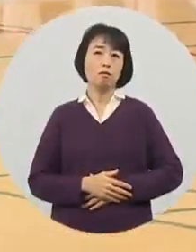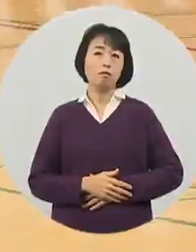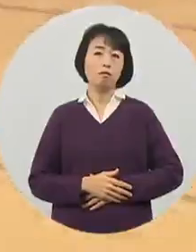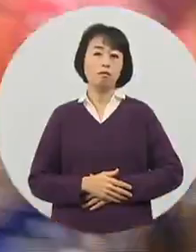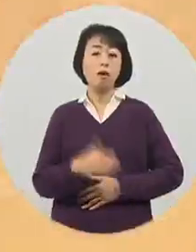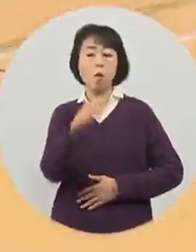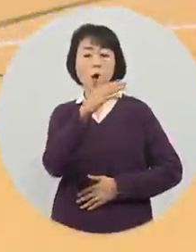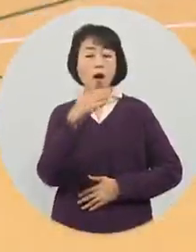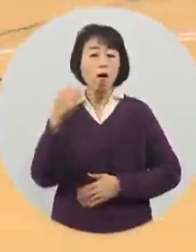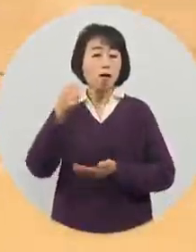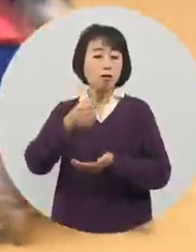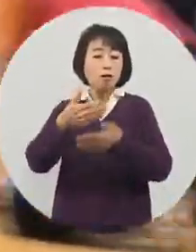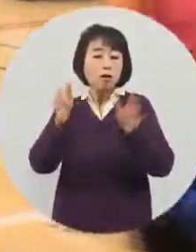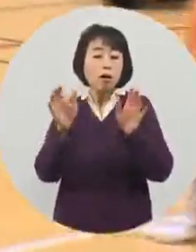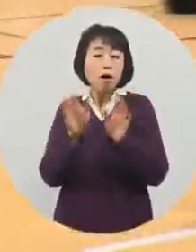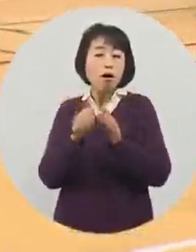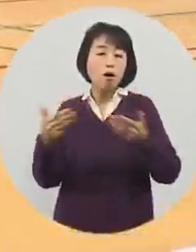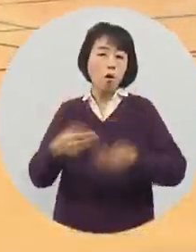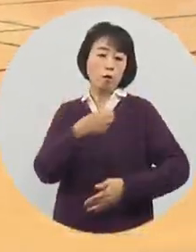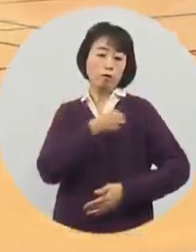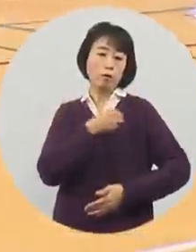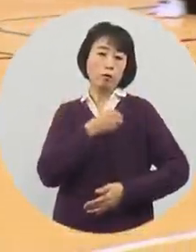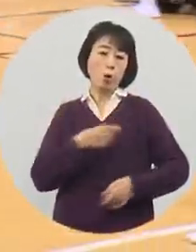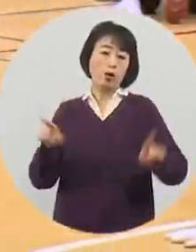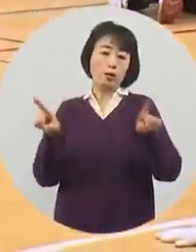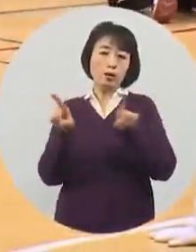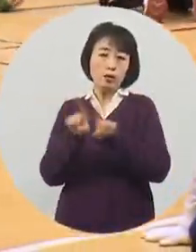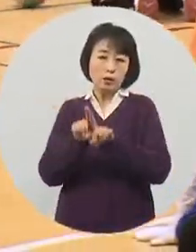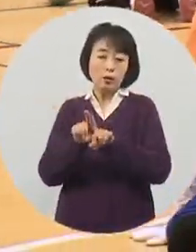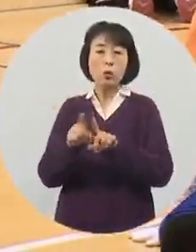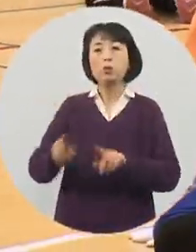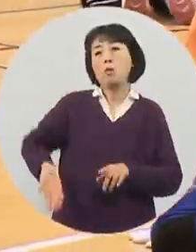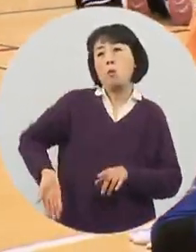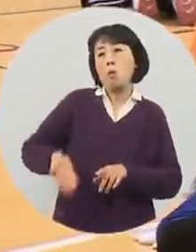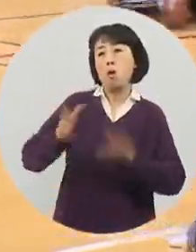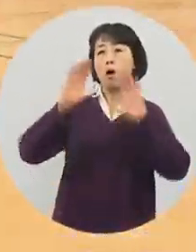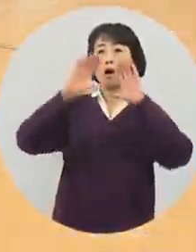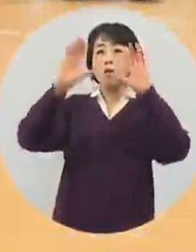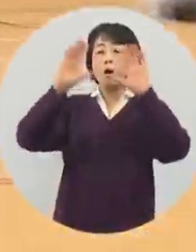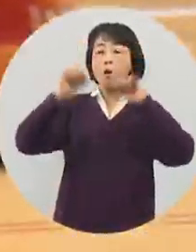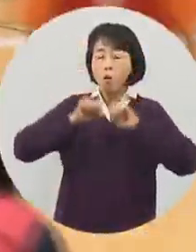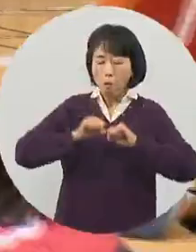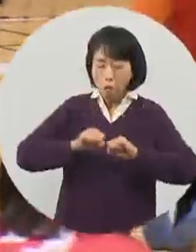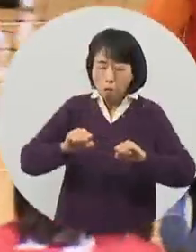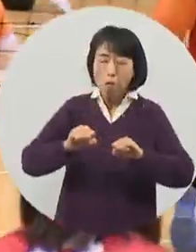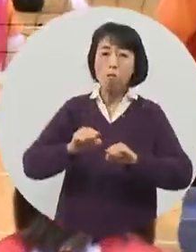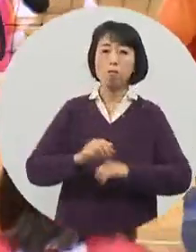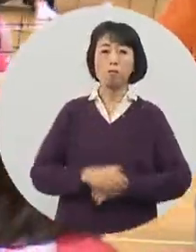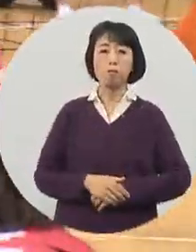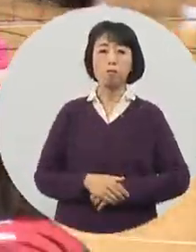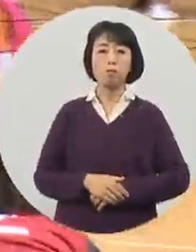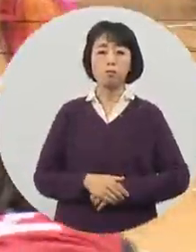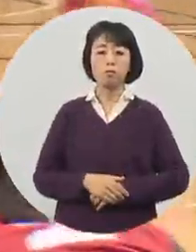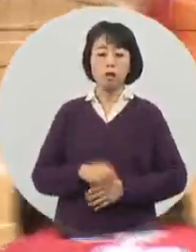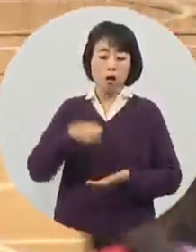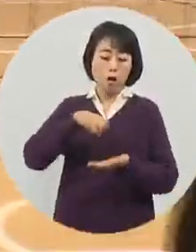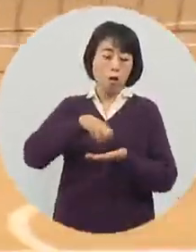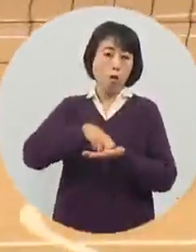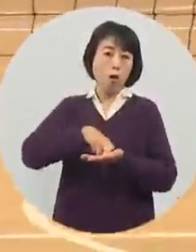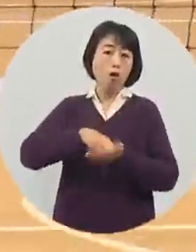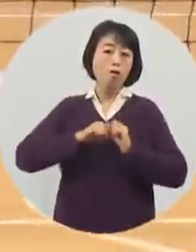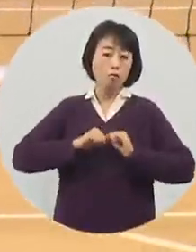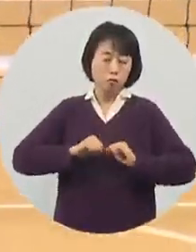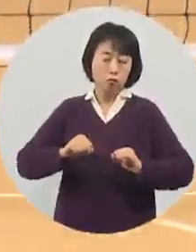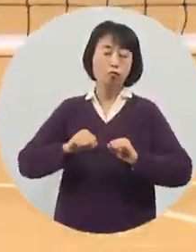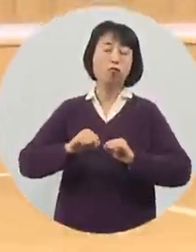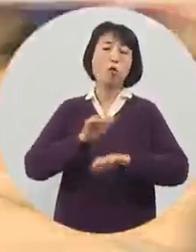に、杉浦さんと一緒にそのバレーボールをこのローリングバレーですね、やったんですね。それで、座ってやるバレーボールなので